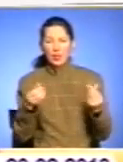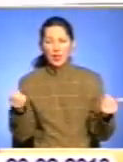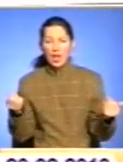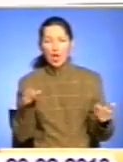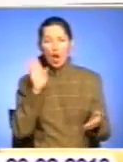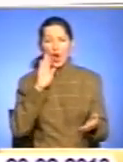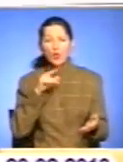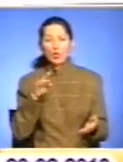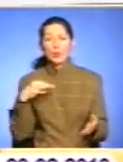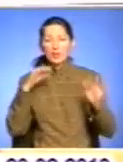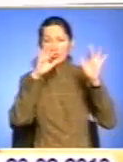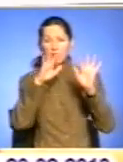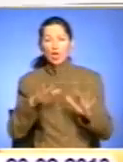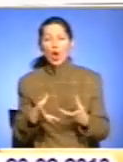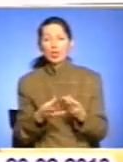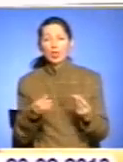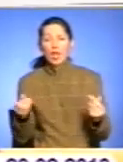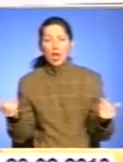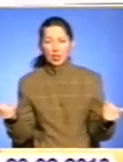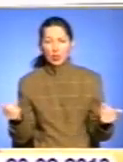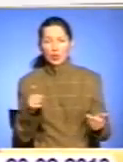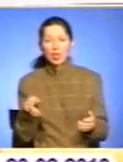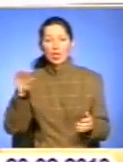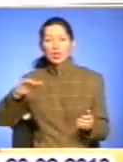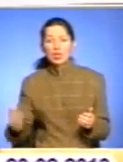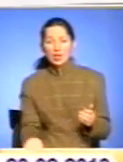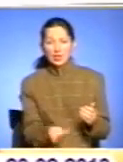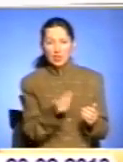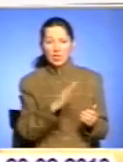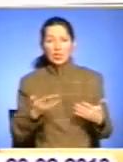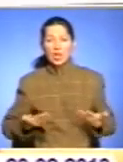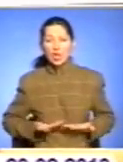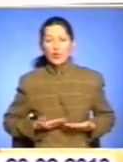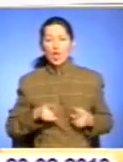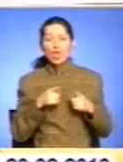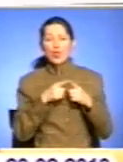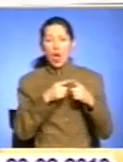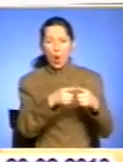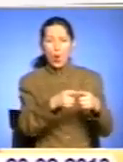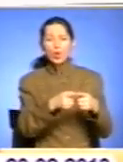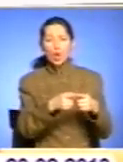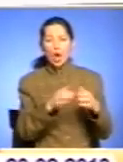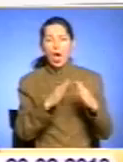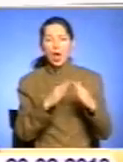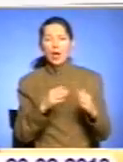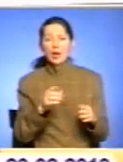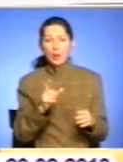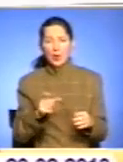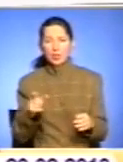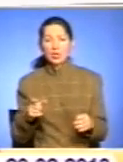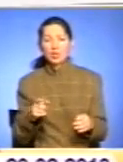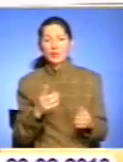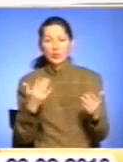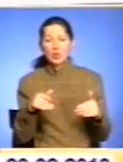сніготаненню. Тобто ті низини, де проживають окремі на хуторах мешканці, і вживати вже негайно, щоб сільські